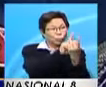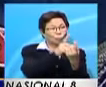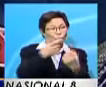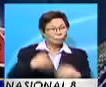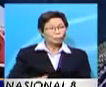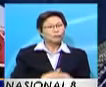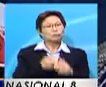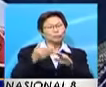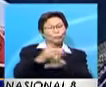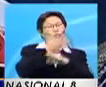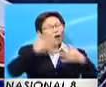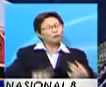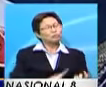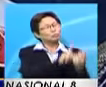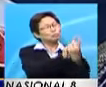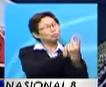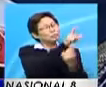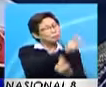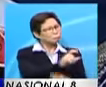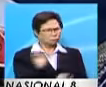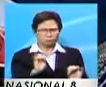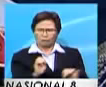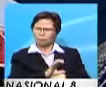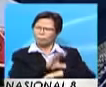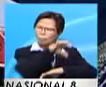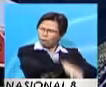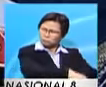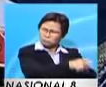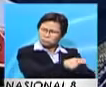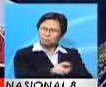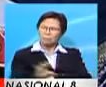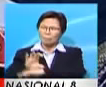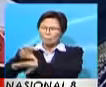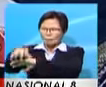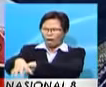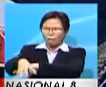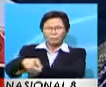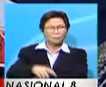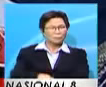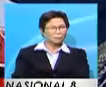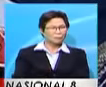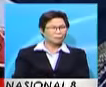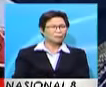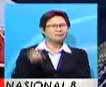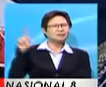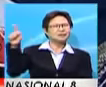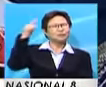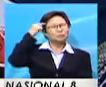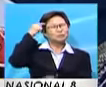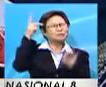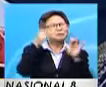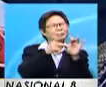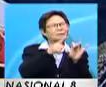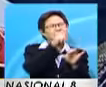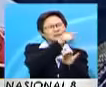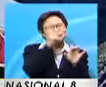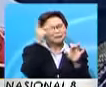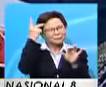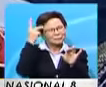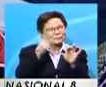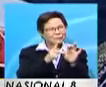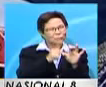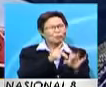Map tidak ada paksaan ini wibusekai Loji oleh Boyke kerja atau ada